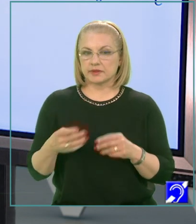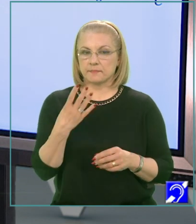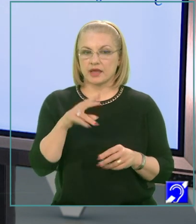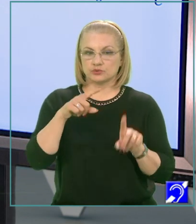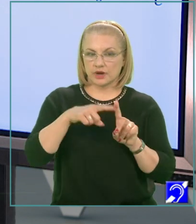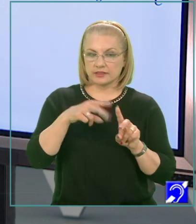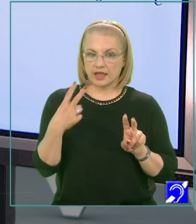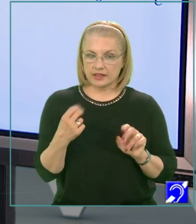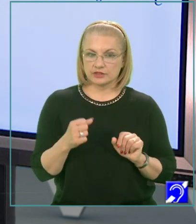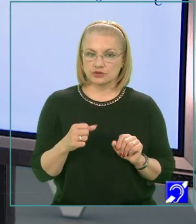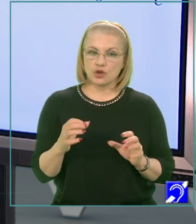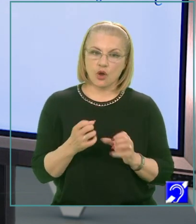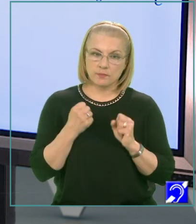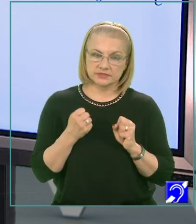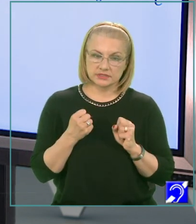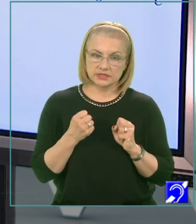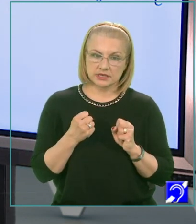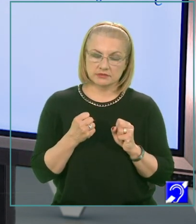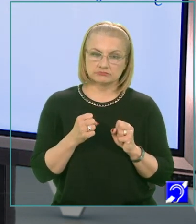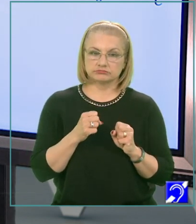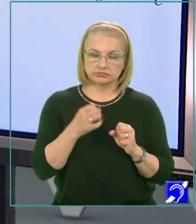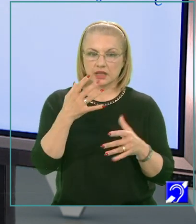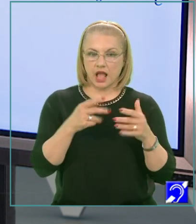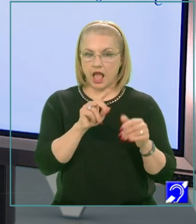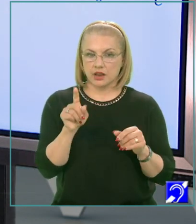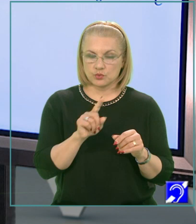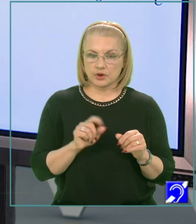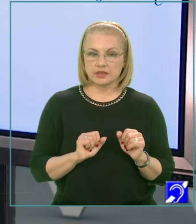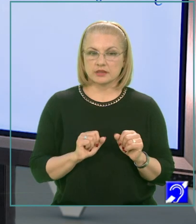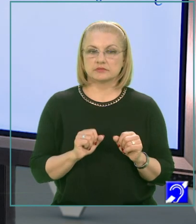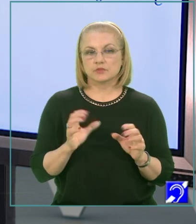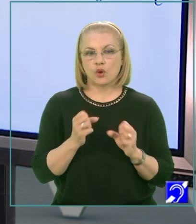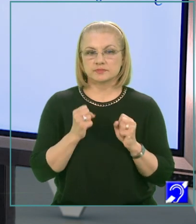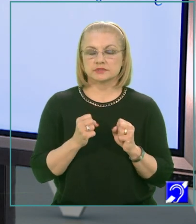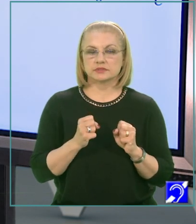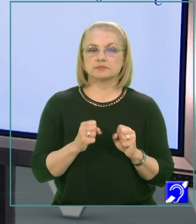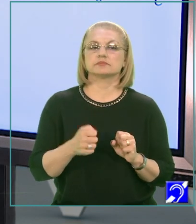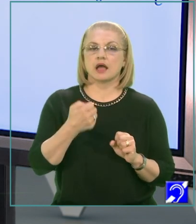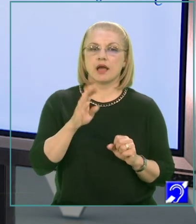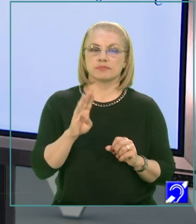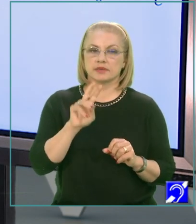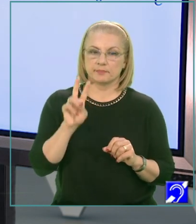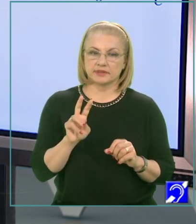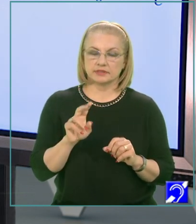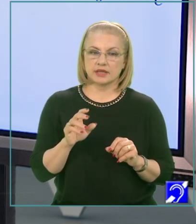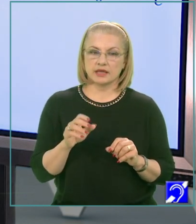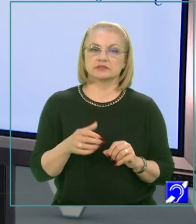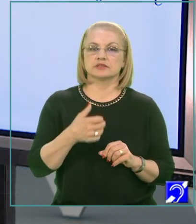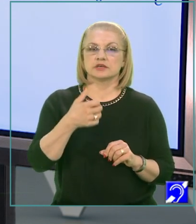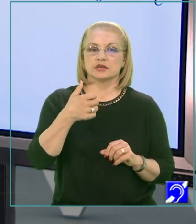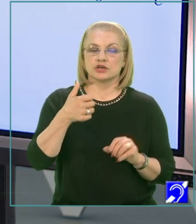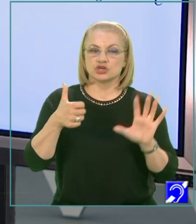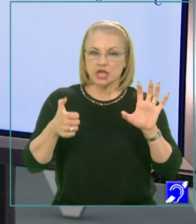din 2, și obținem, făcând calculele respective, AB pătrat este 64, deci